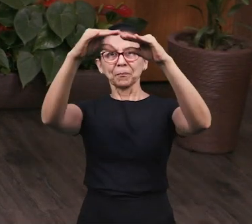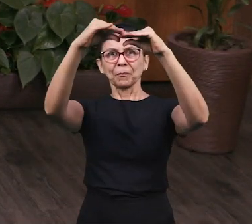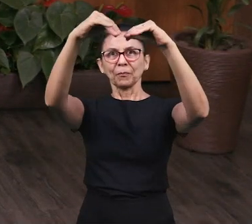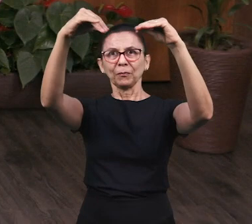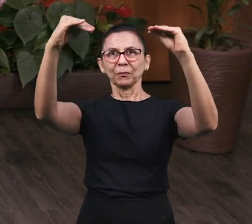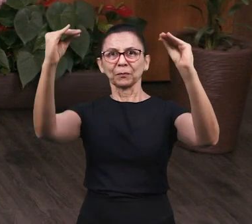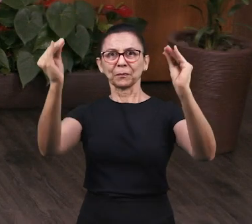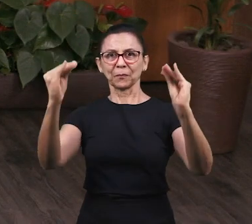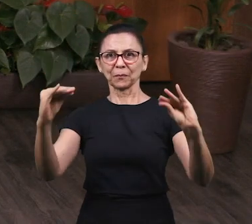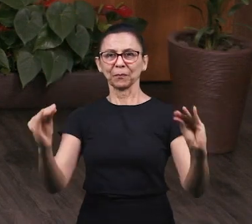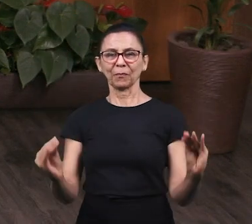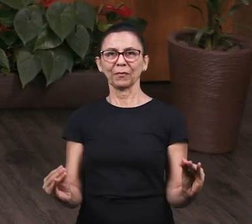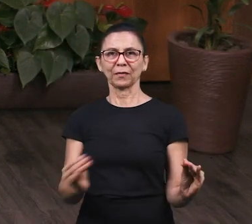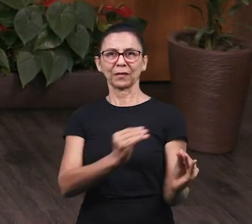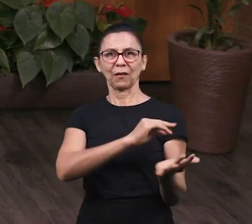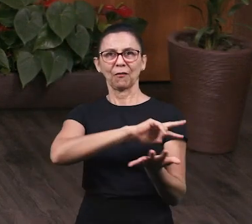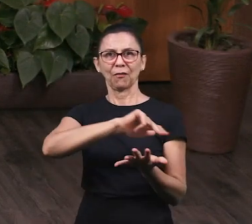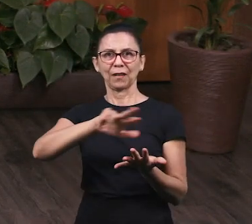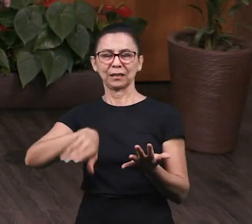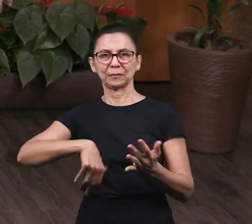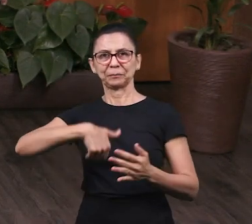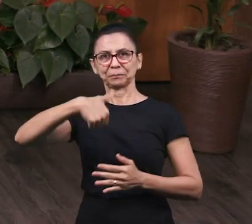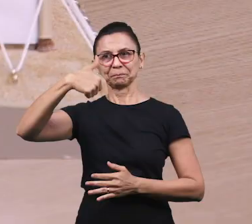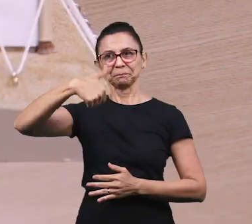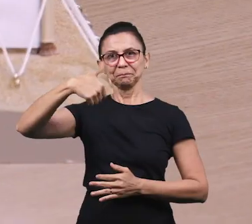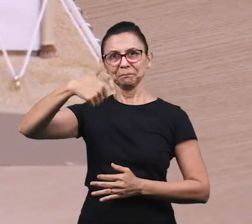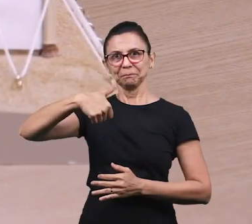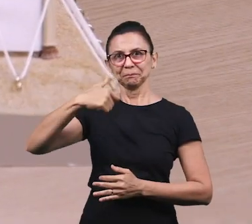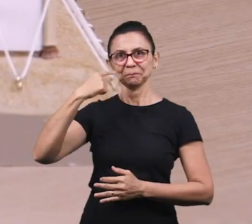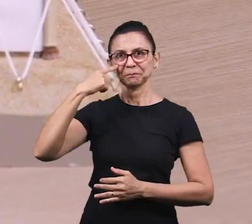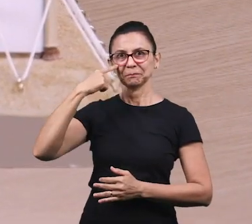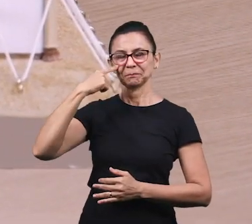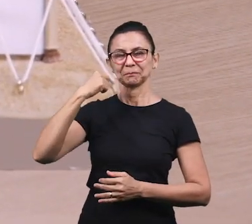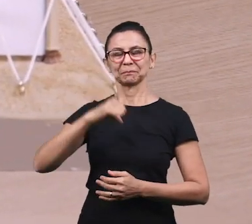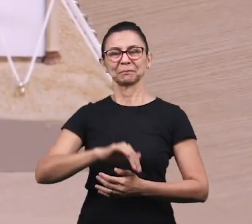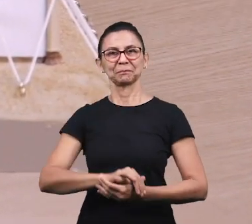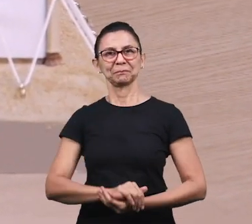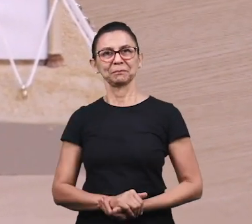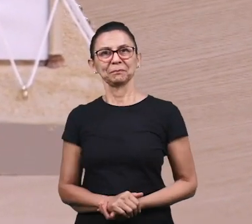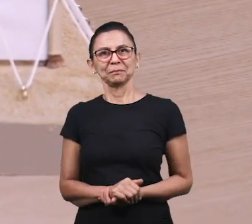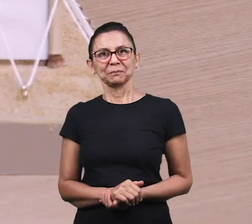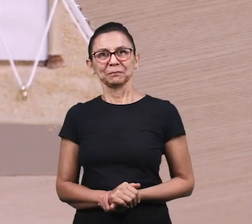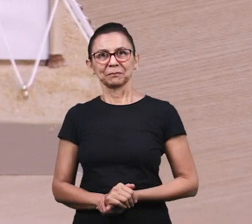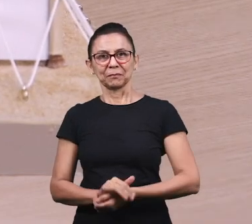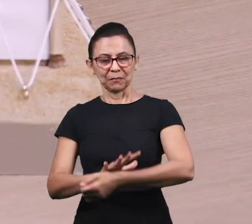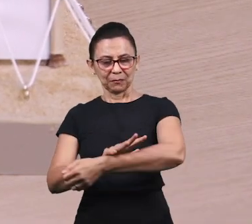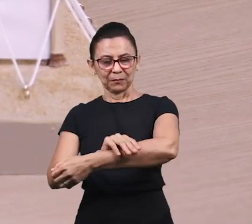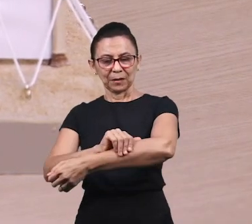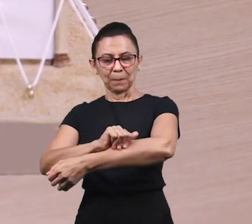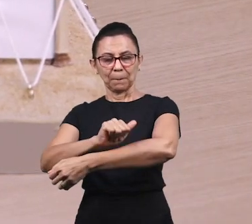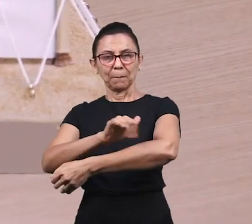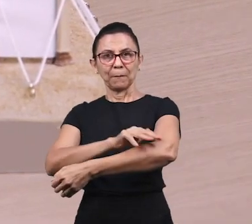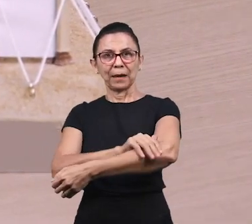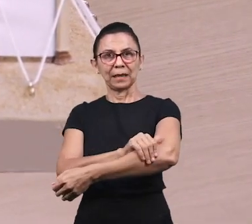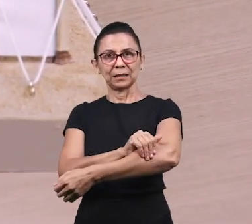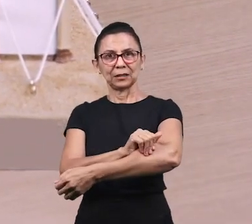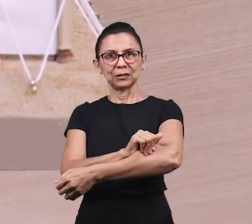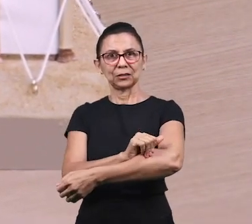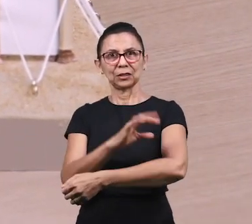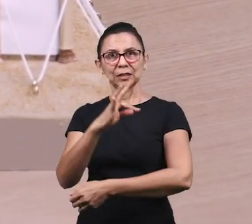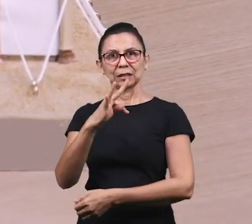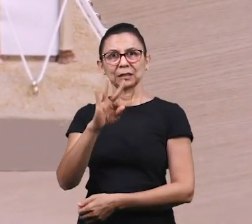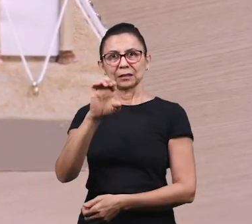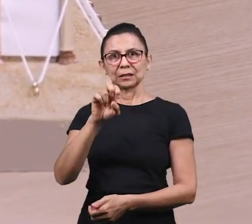formée par plusieurs couches. La première couche, vous la voici, elle était faite de